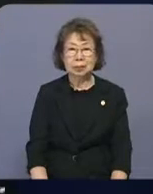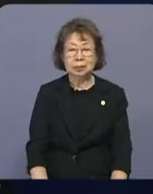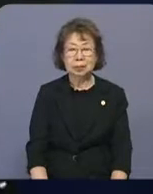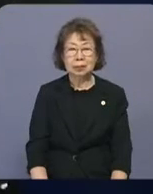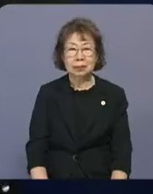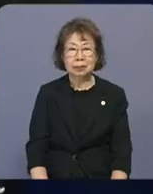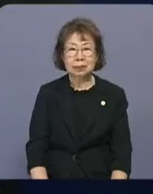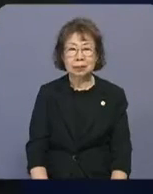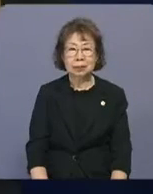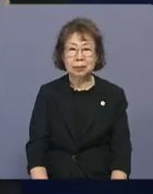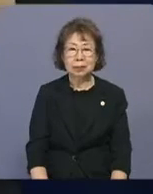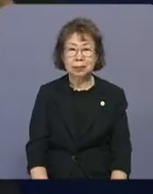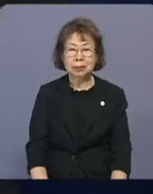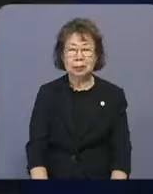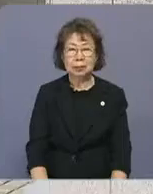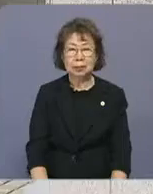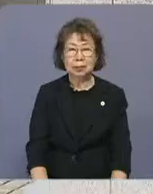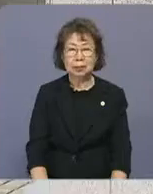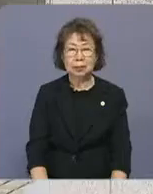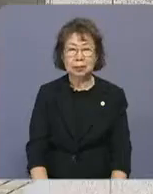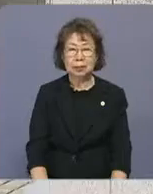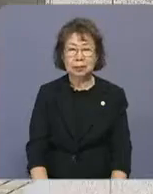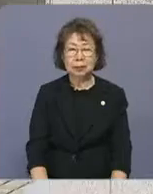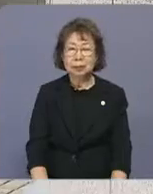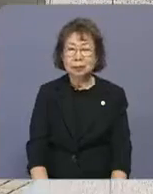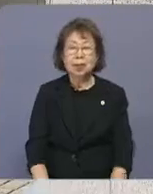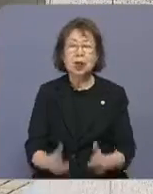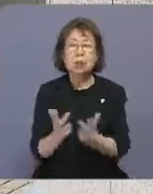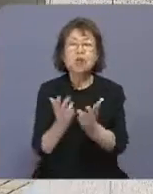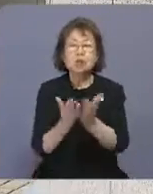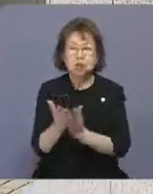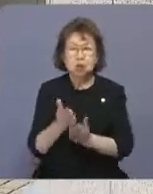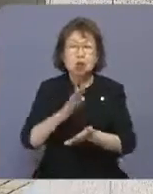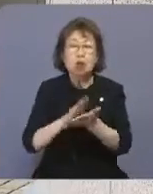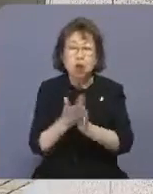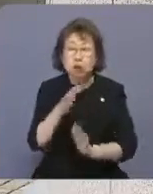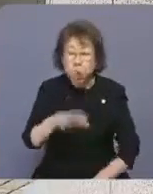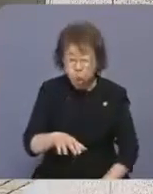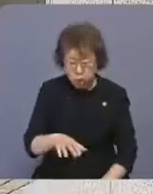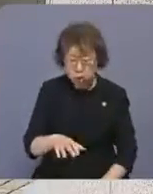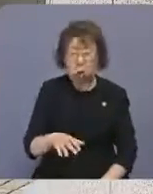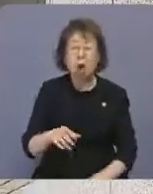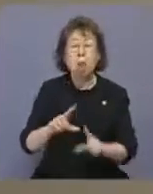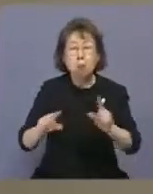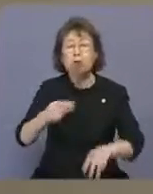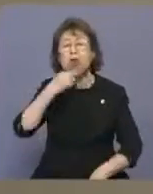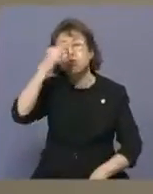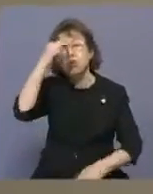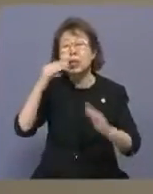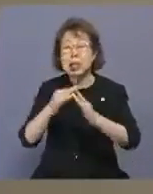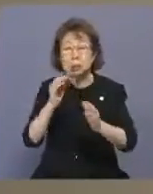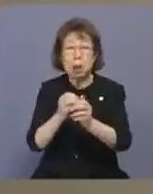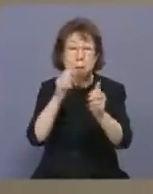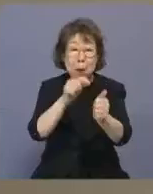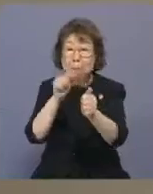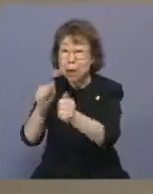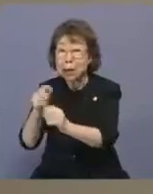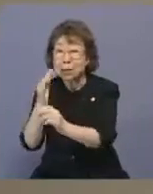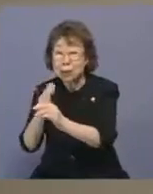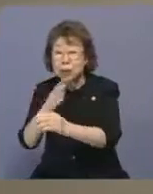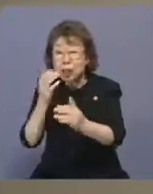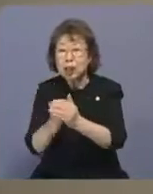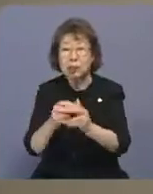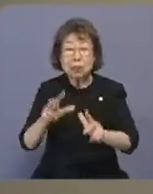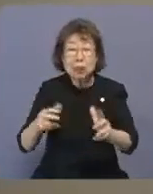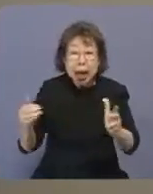의 학원에 대해 도사 예정입니다 북구의 한 유치원과 남구 일반주점 에서도 새로운 집단 감염이 확인되며